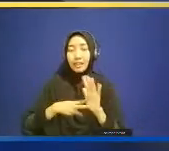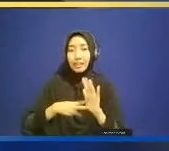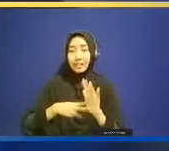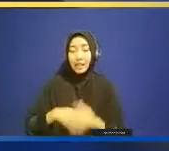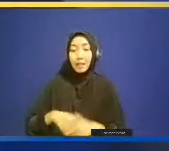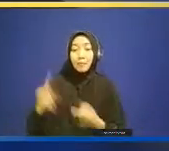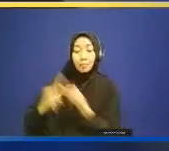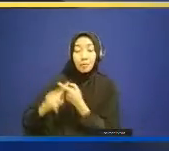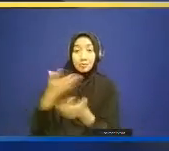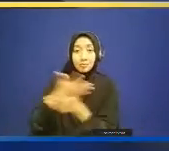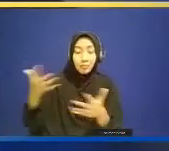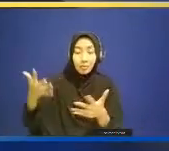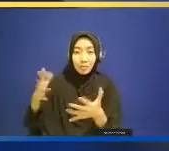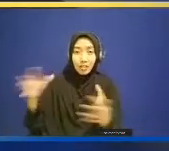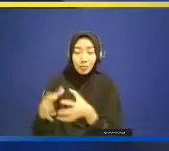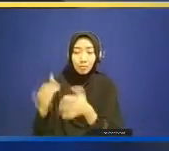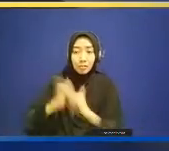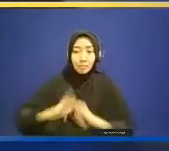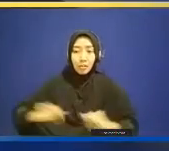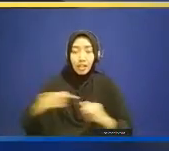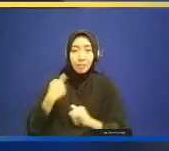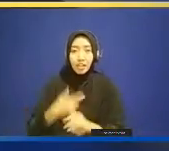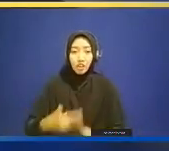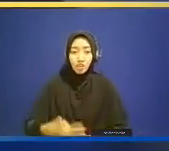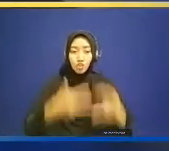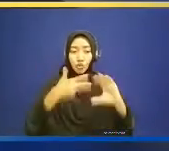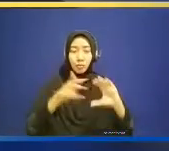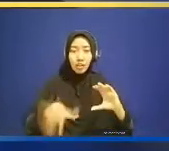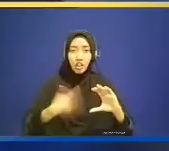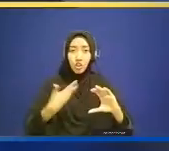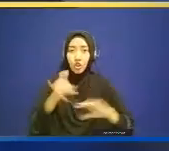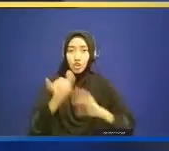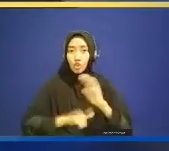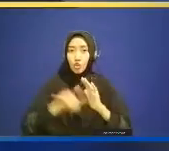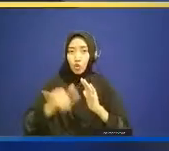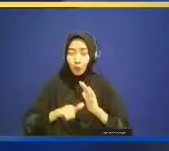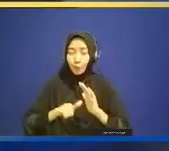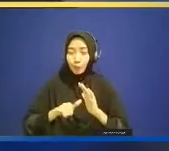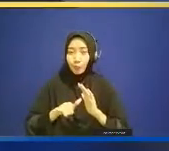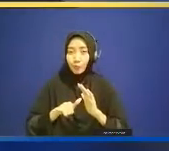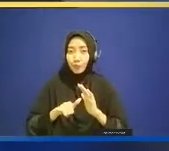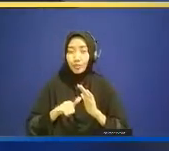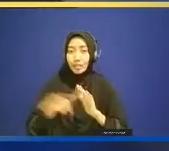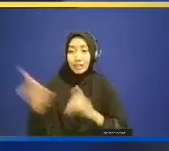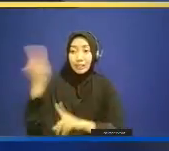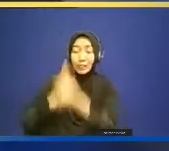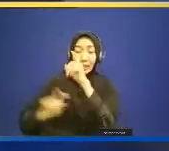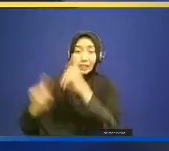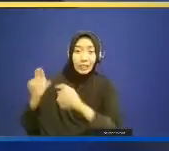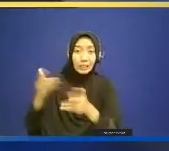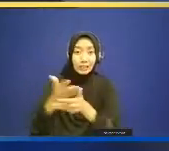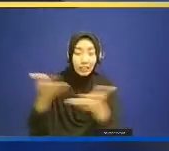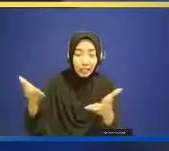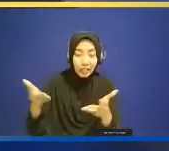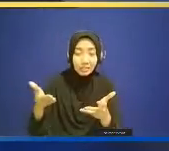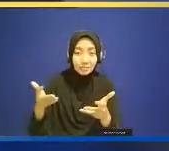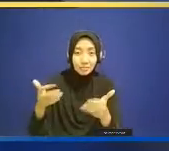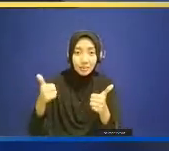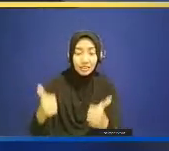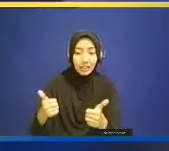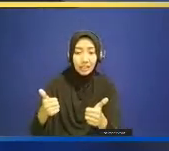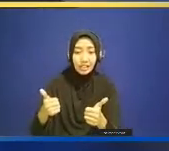kami mau lazum3 taupun menonton lewat YouTube channel silahkan ingin memberikan pertanyaan ada melalui